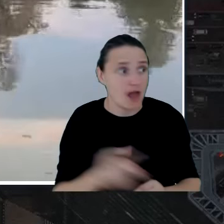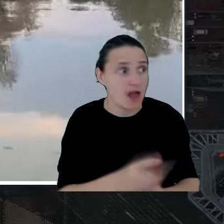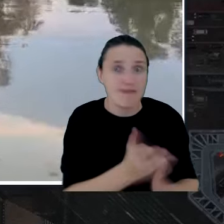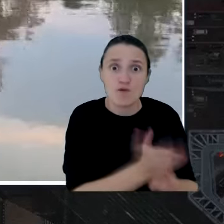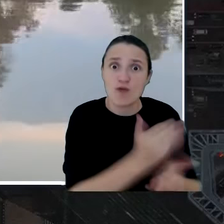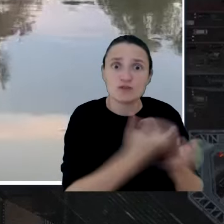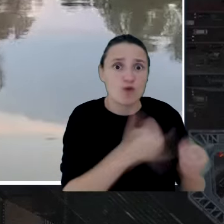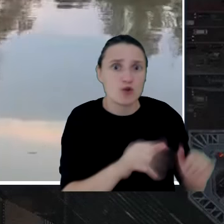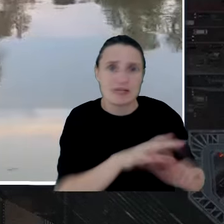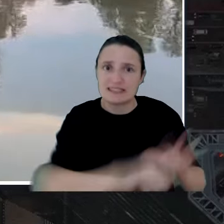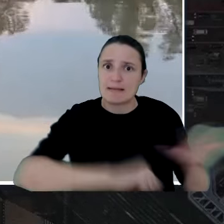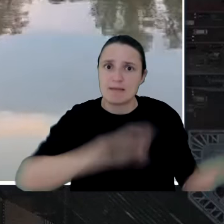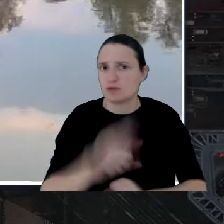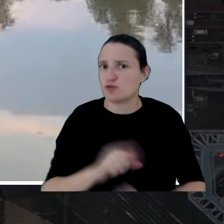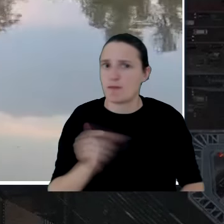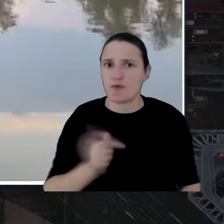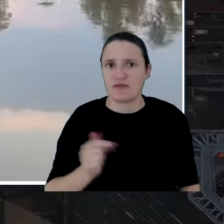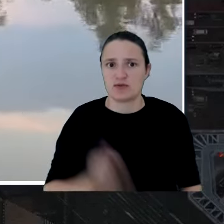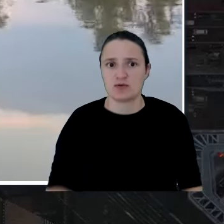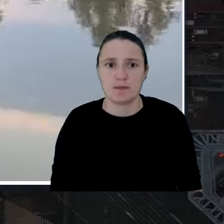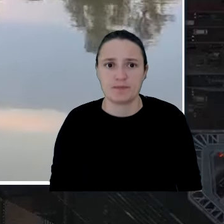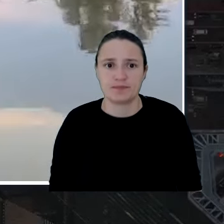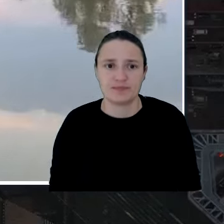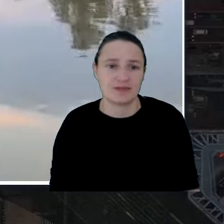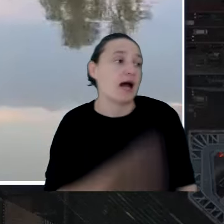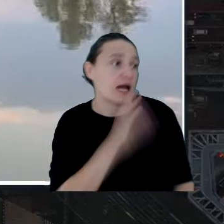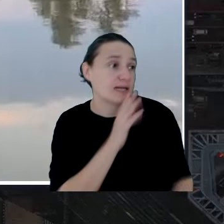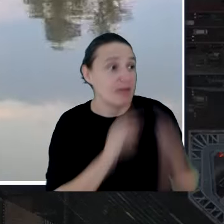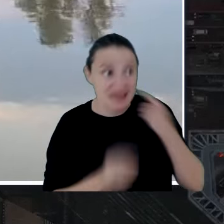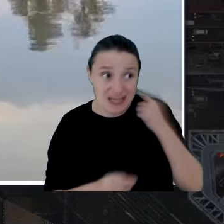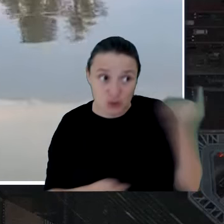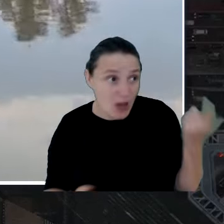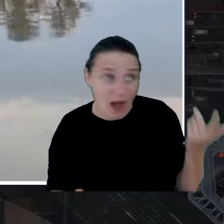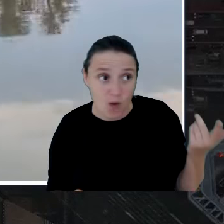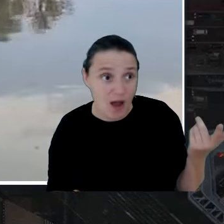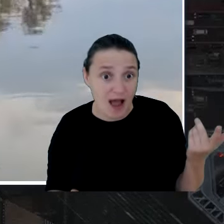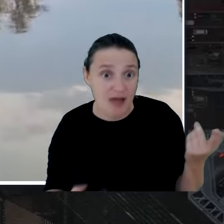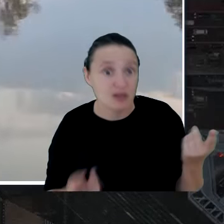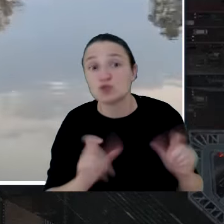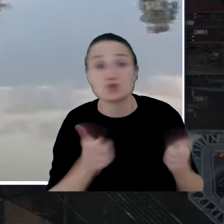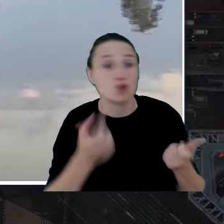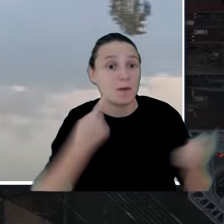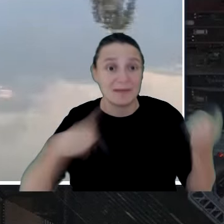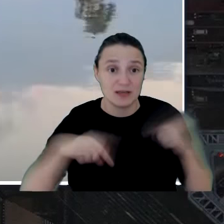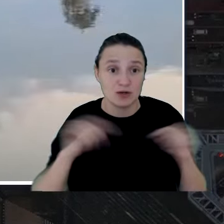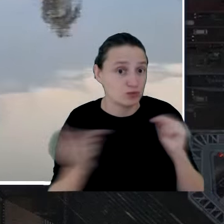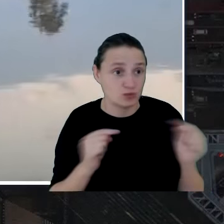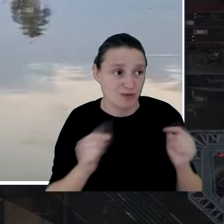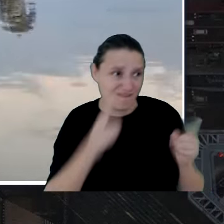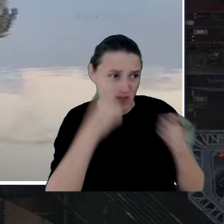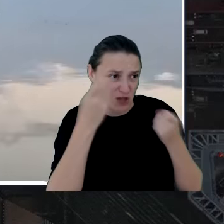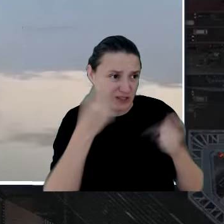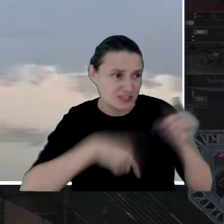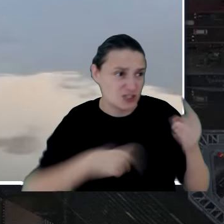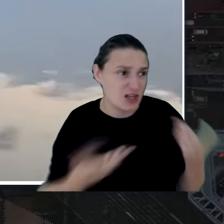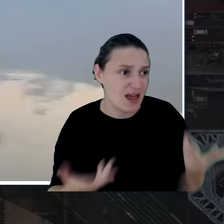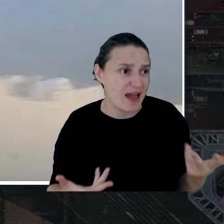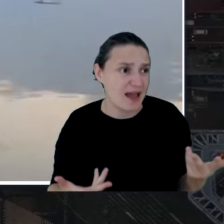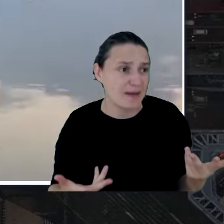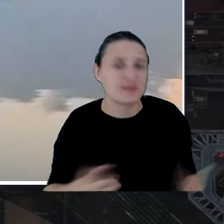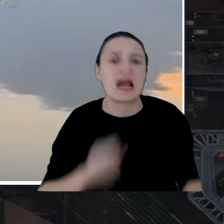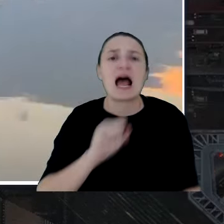przykrością muszę powiedzieć, że pani poseł nie słuchała tego, co mówiliśmy tutaj i z bardzo złe wyciągnęła wnioski. Otóż pani Anna